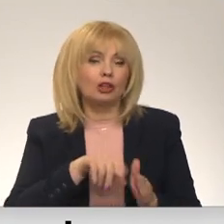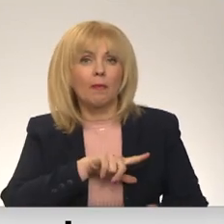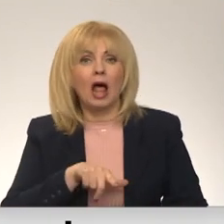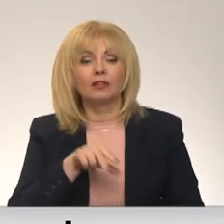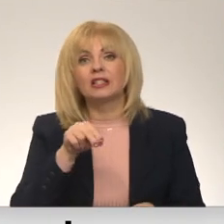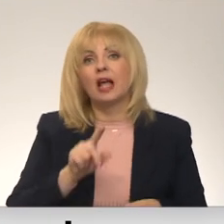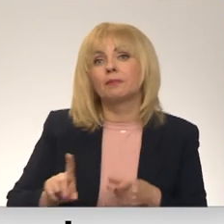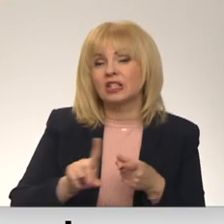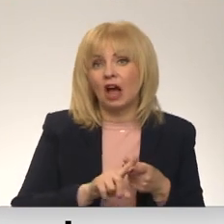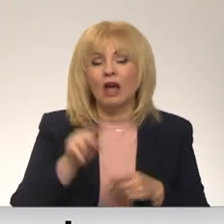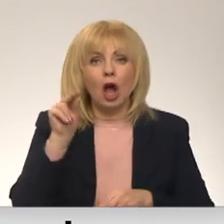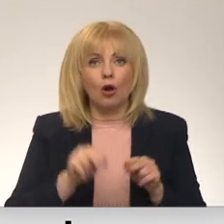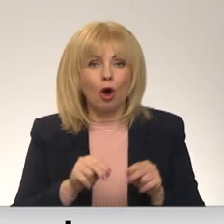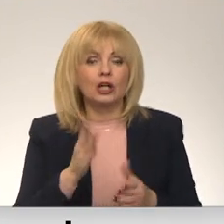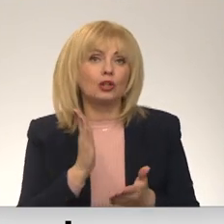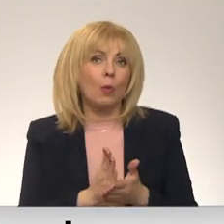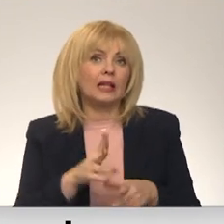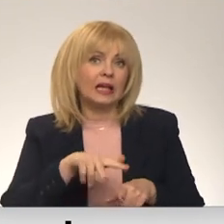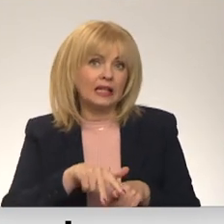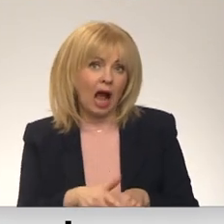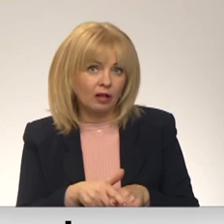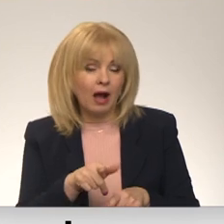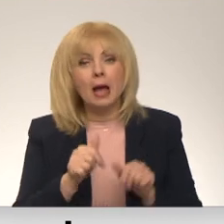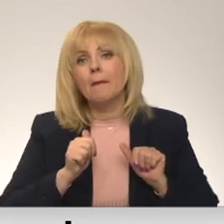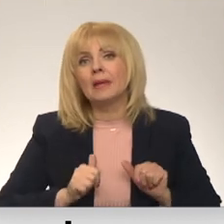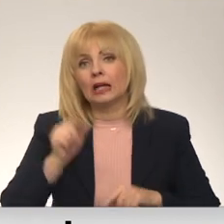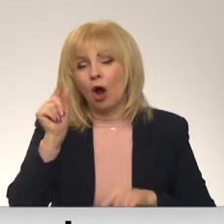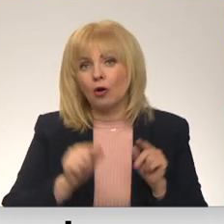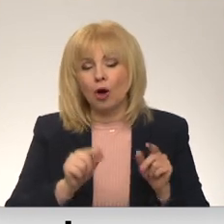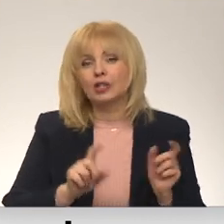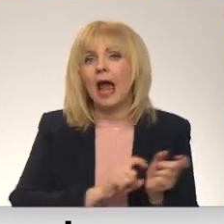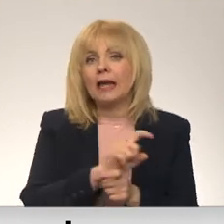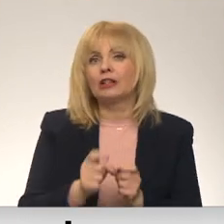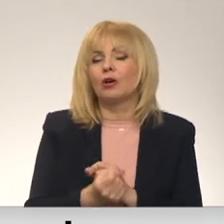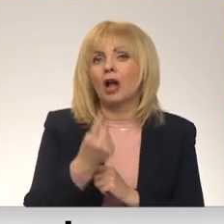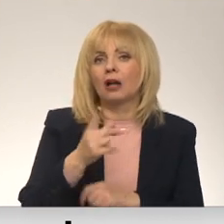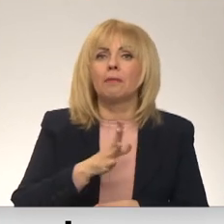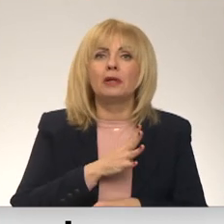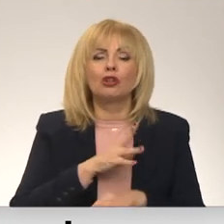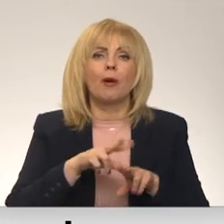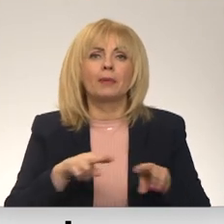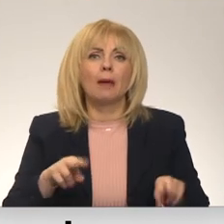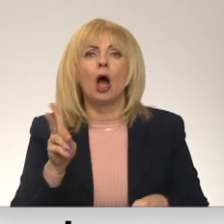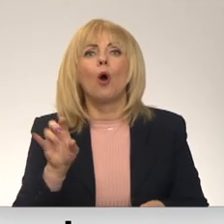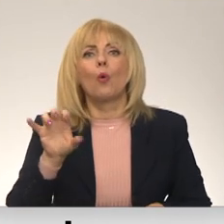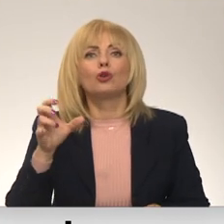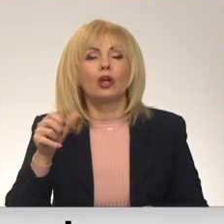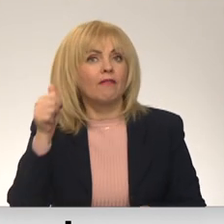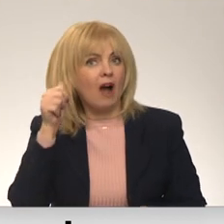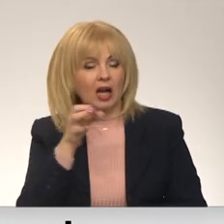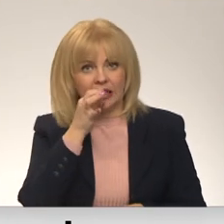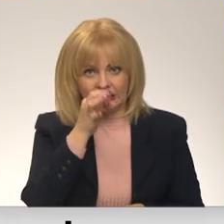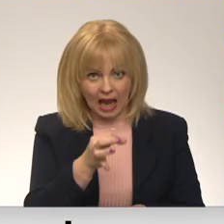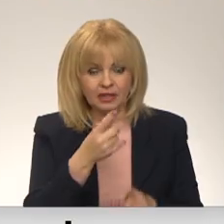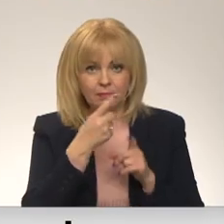zemnieku savienības kongress notiek Jelgavā. Rāmajā kongresā intrigu radīja ekspremjera Māra Kučinska vakar paustais paziņojums,